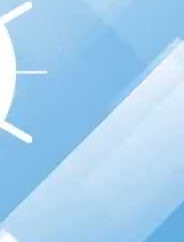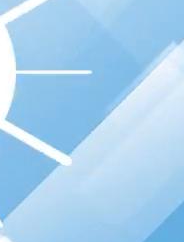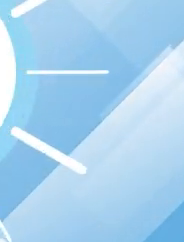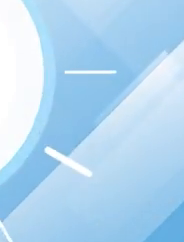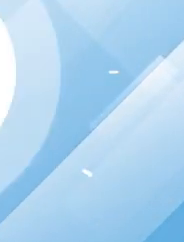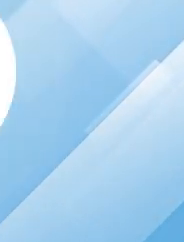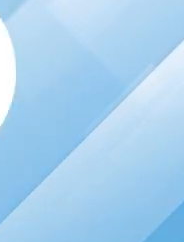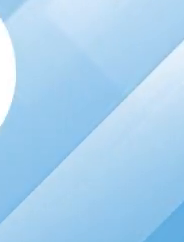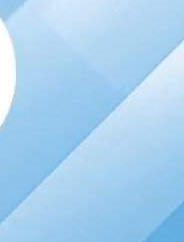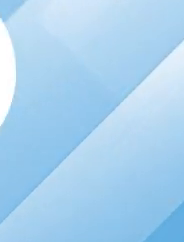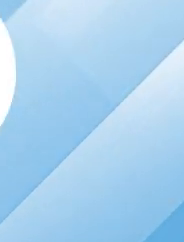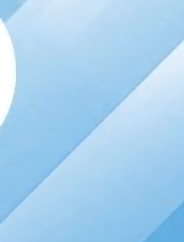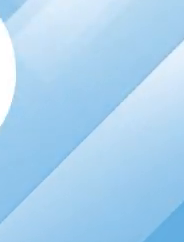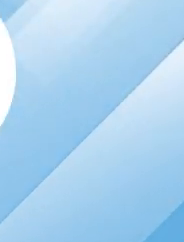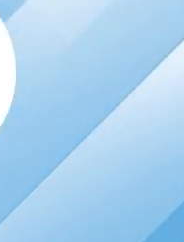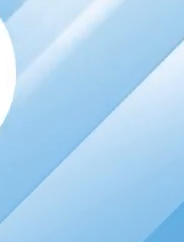l